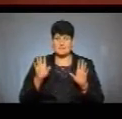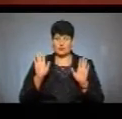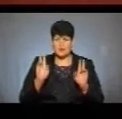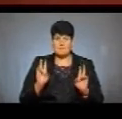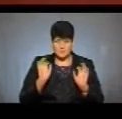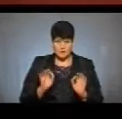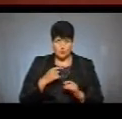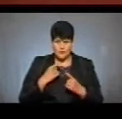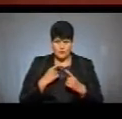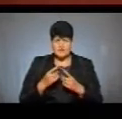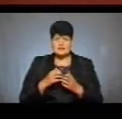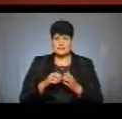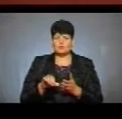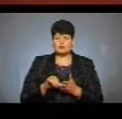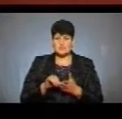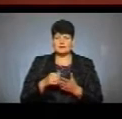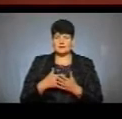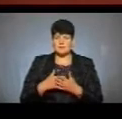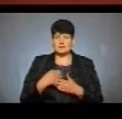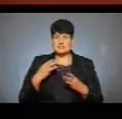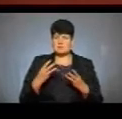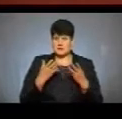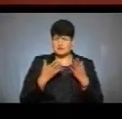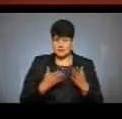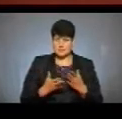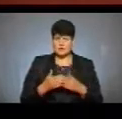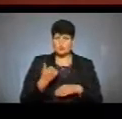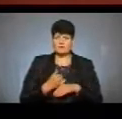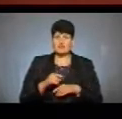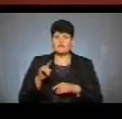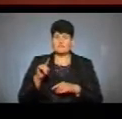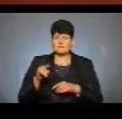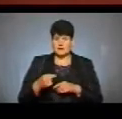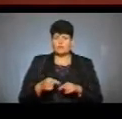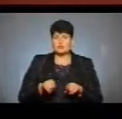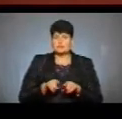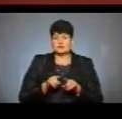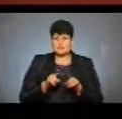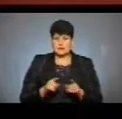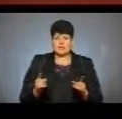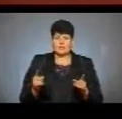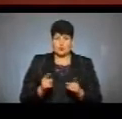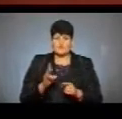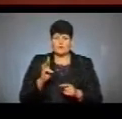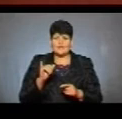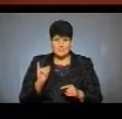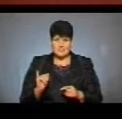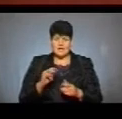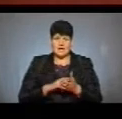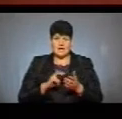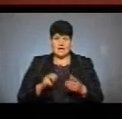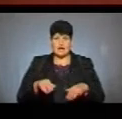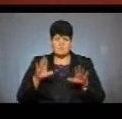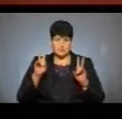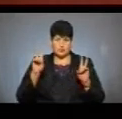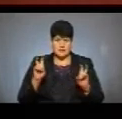Таких хтось серед учасників, напевно, їх запалив. Основні вимоги таки, скажімо коротко, «Ні капітуляції», тому що, на думку учасників,